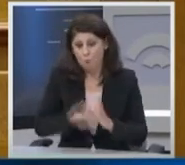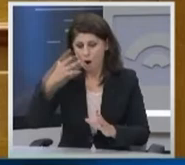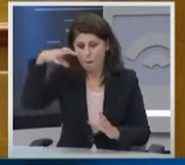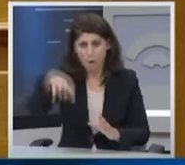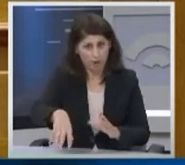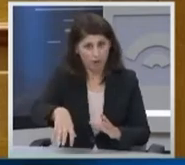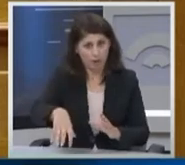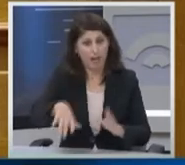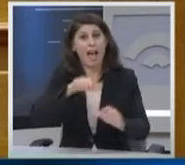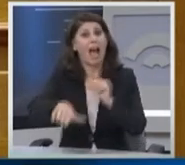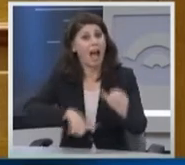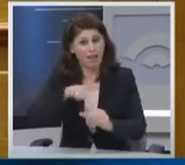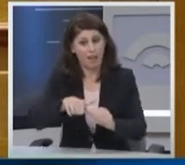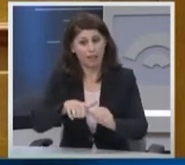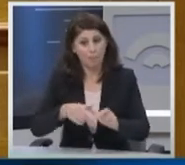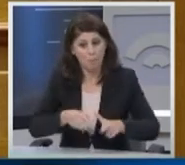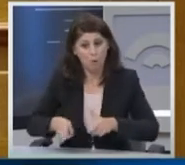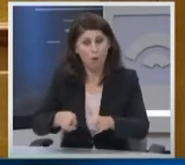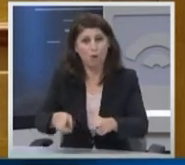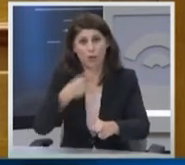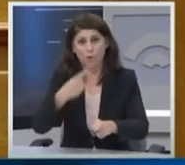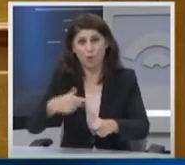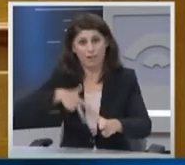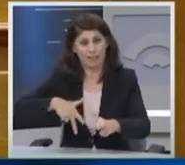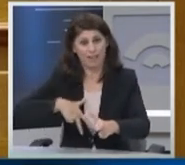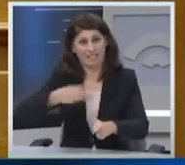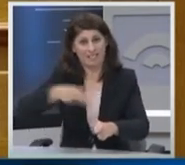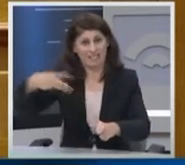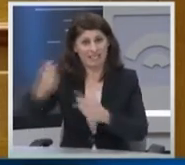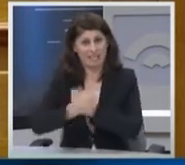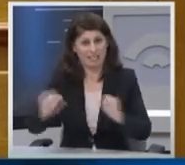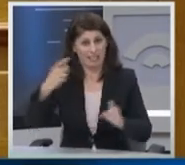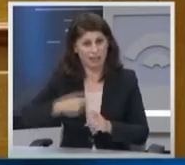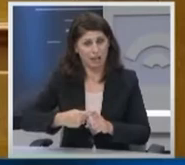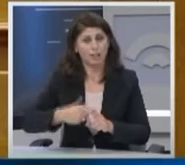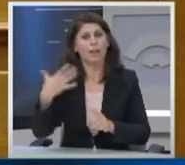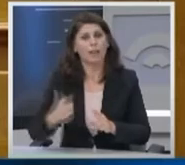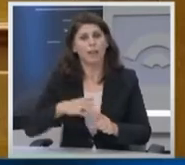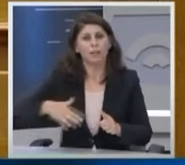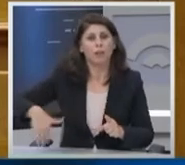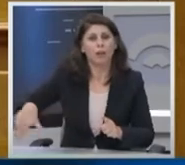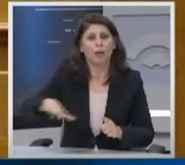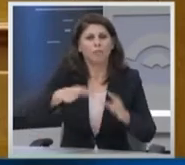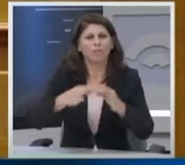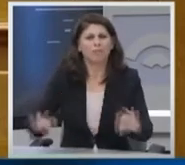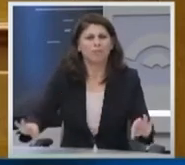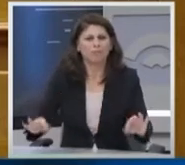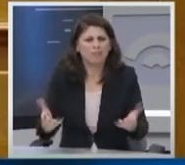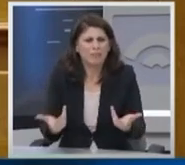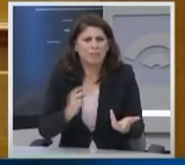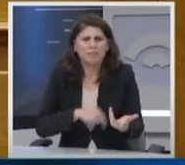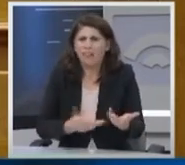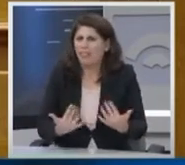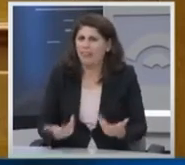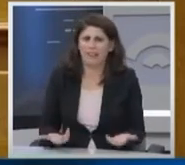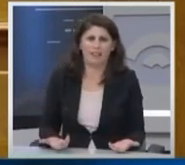εποχή και η αλλαγή πορείας που ισχυρίζεται η κυβέρνηση ΣΥΡΙΖΑ ΝΕΛ αποτελούν για το λαό κενό γράμμα. Και